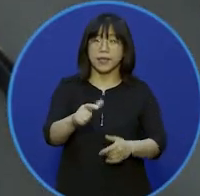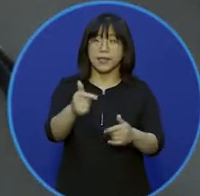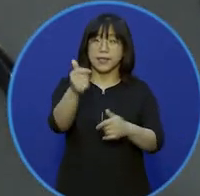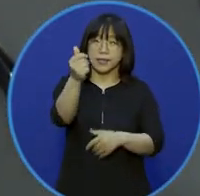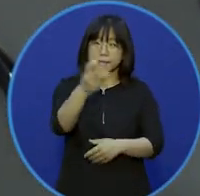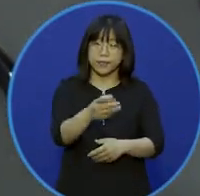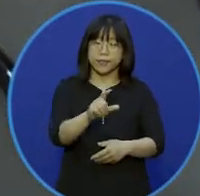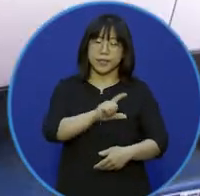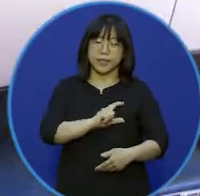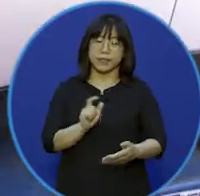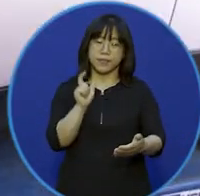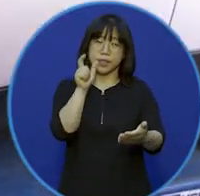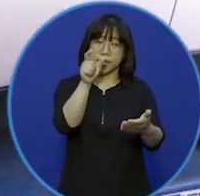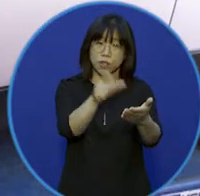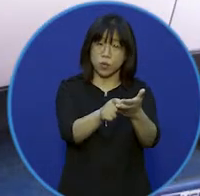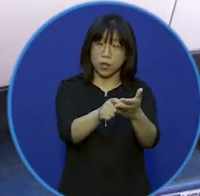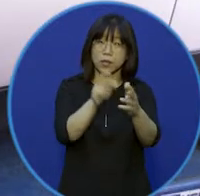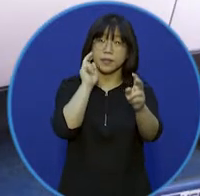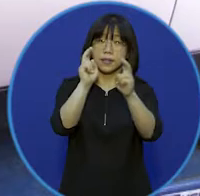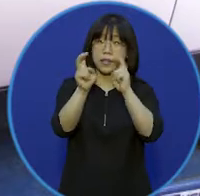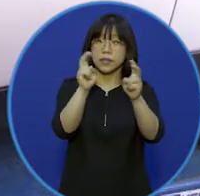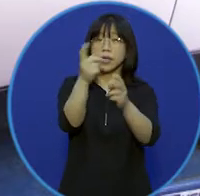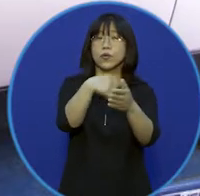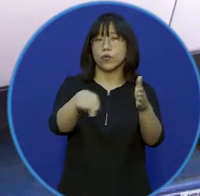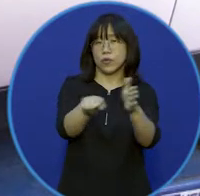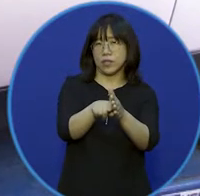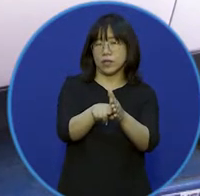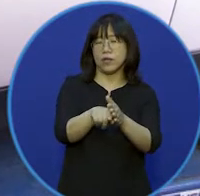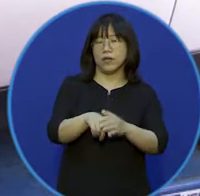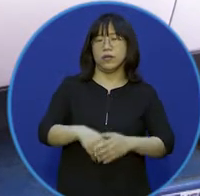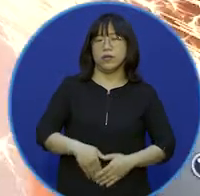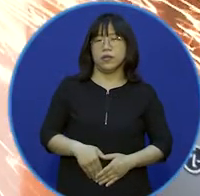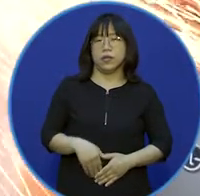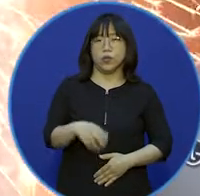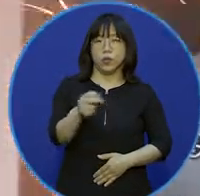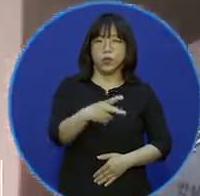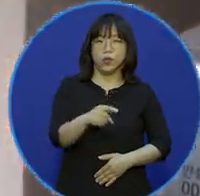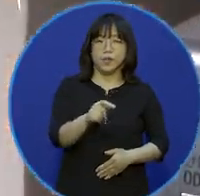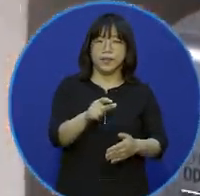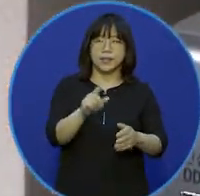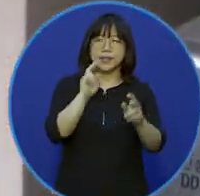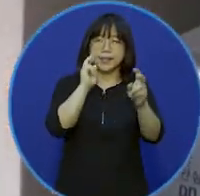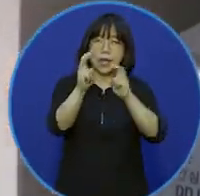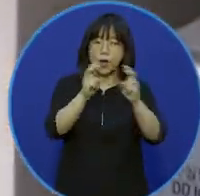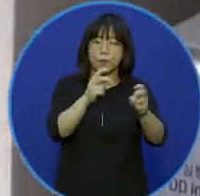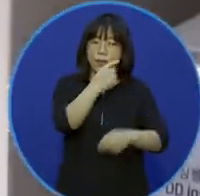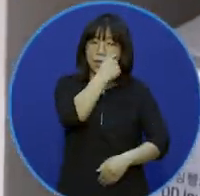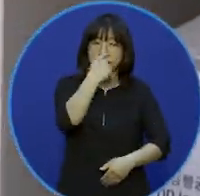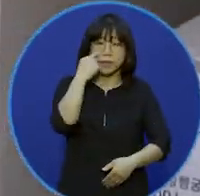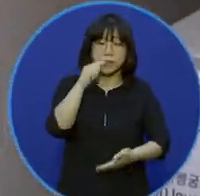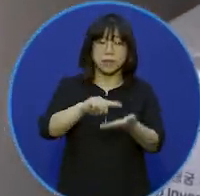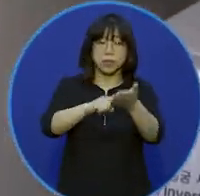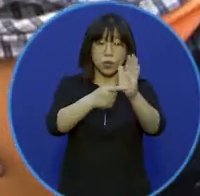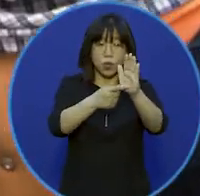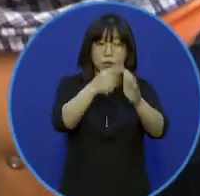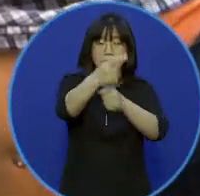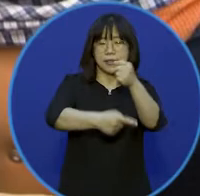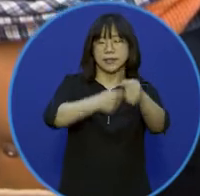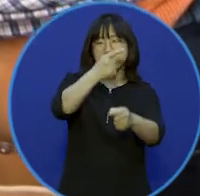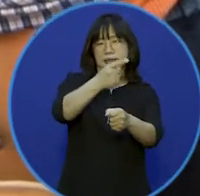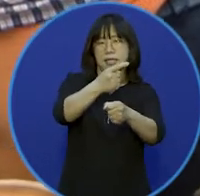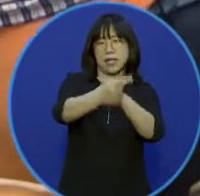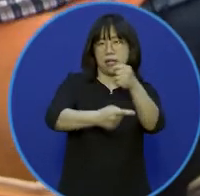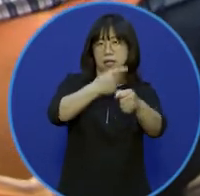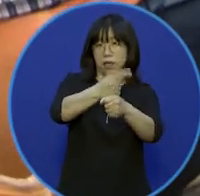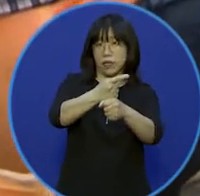소재한 벤처기업과 이노비즈, 지역 내 사업장을 둔 소상공인으로 사업자 등록 후 1년 이상 경과돼야 하며